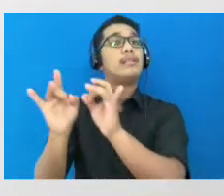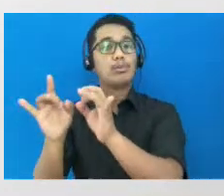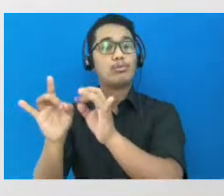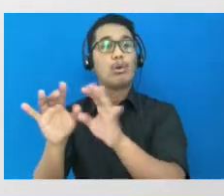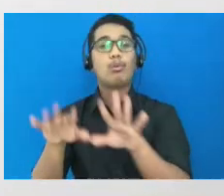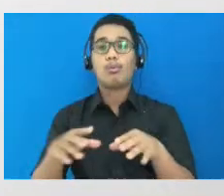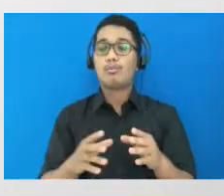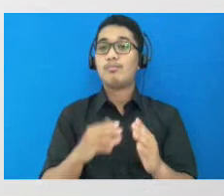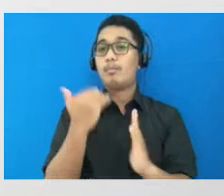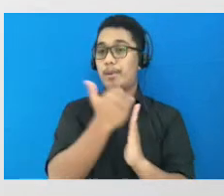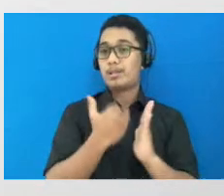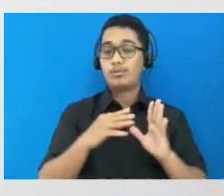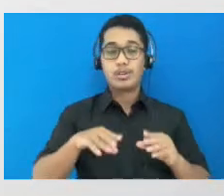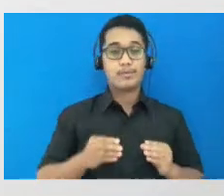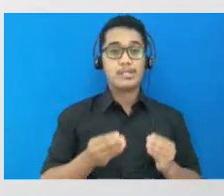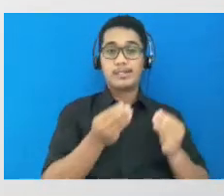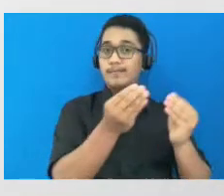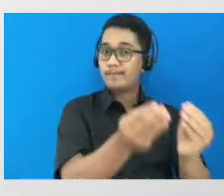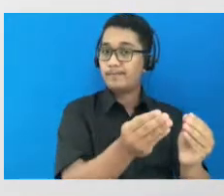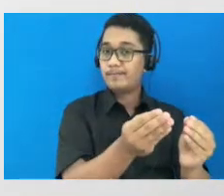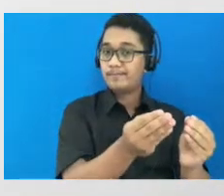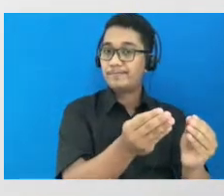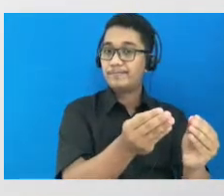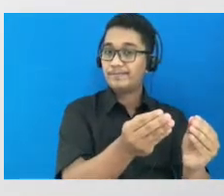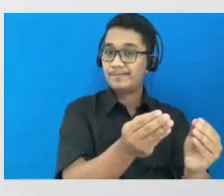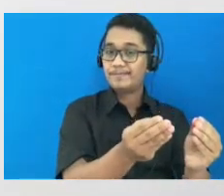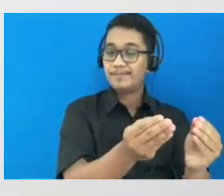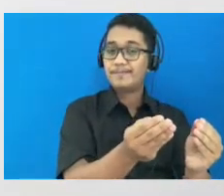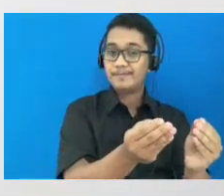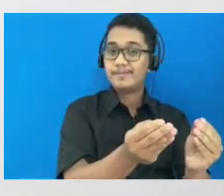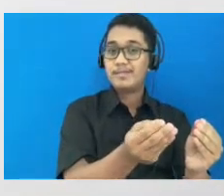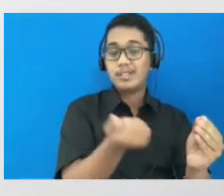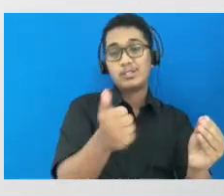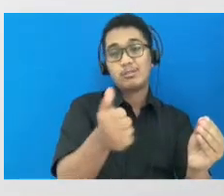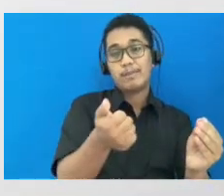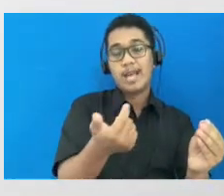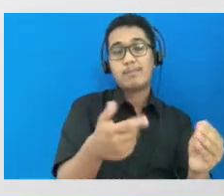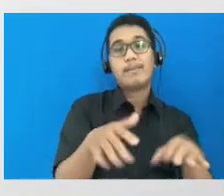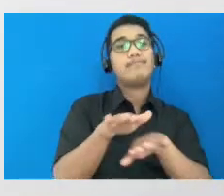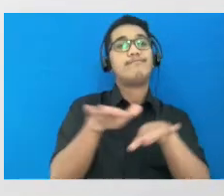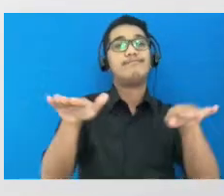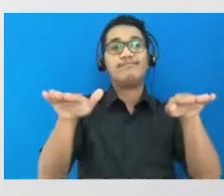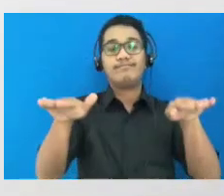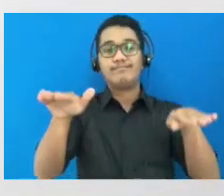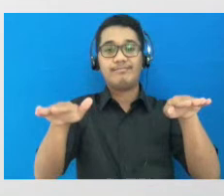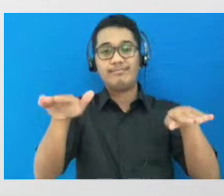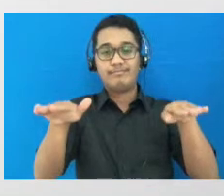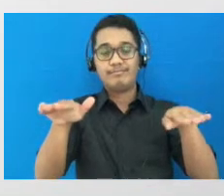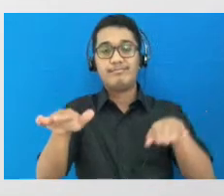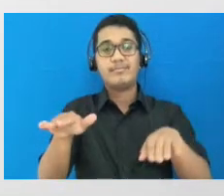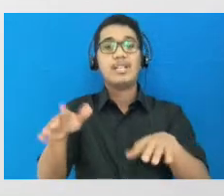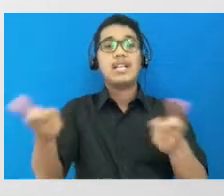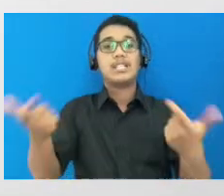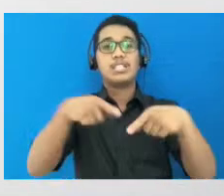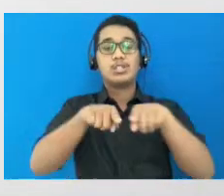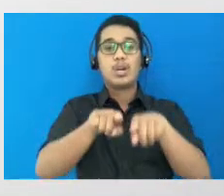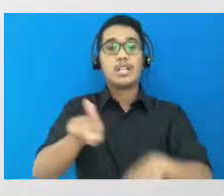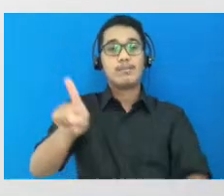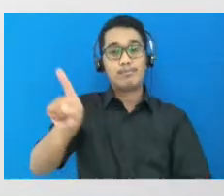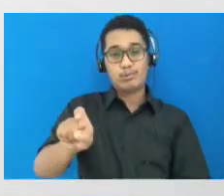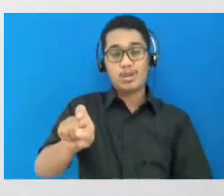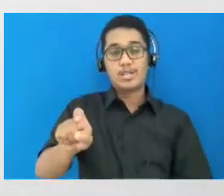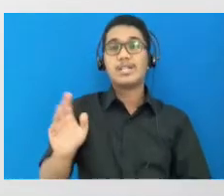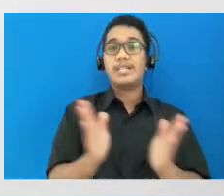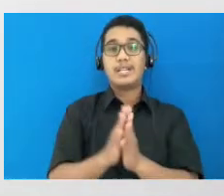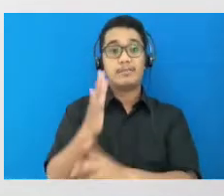menyediakan peraturan yang memang bisa membalancing dan memenuhi kebutuhan bukan hanya pelaku bisnis, sektor publik, tapi juga masyarakat